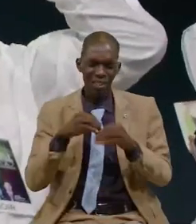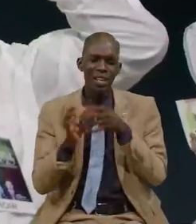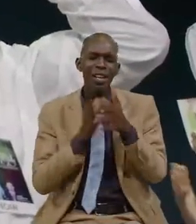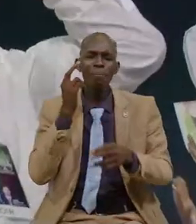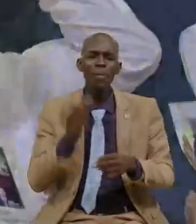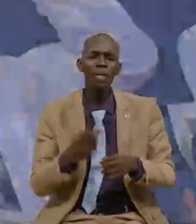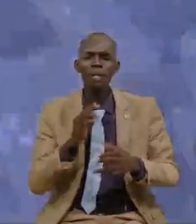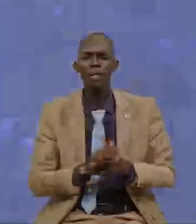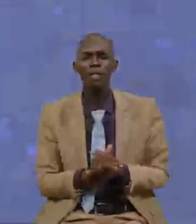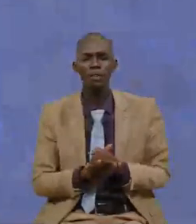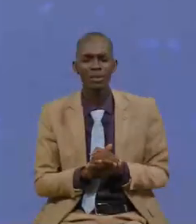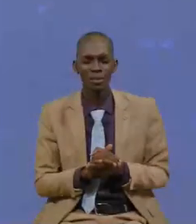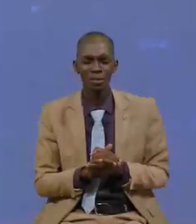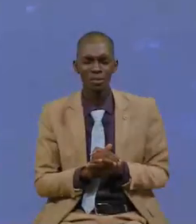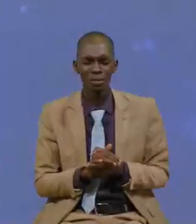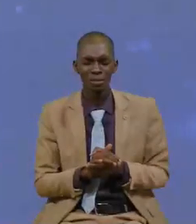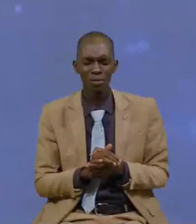au nom de Jésus-Christ.